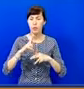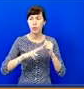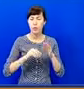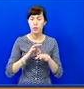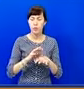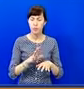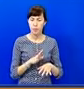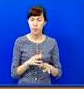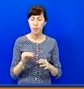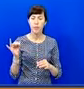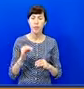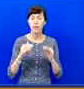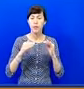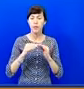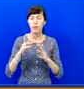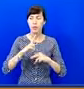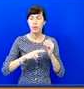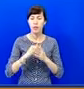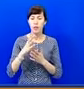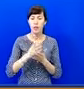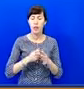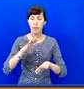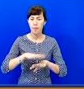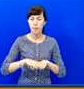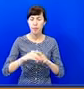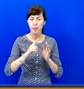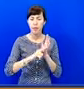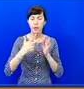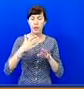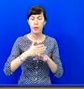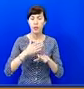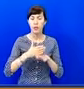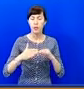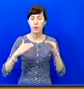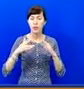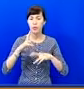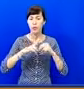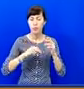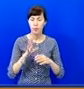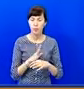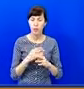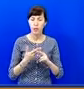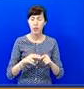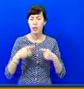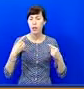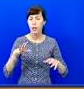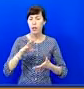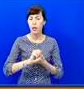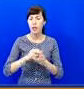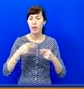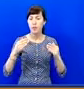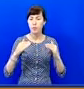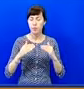жүргізілуде. Сондай-ақ тұрғын үй құрылыс жинақ банк арқылы 73 кредиттік тұрғын үй салынып жатыр. Содан бөлек жалға берілетін тұрғын